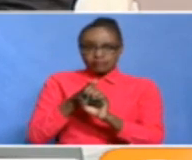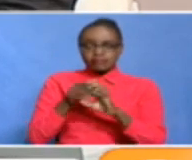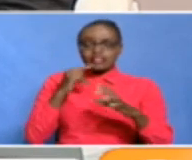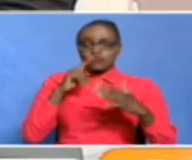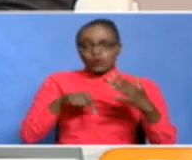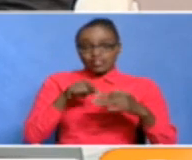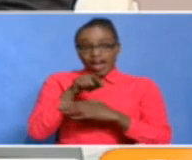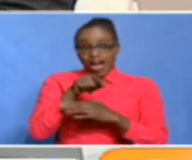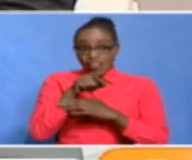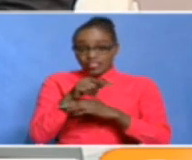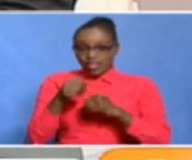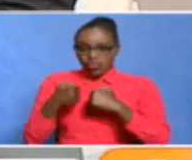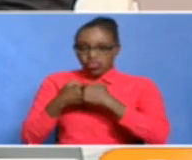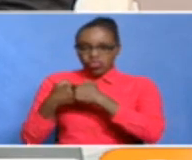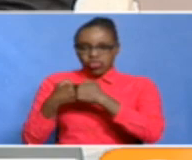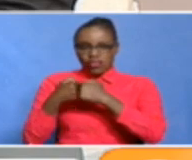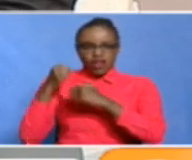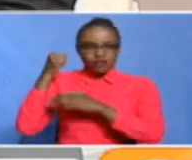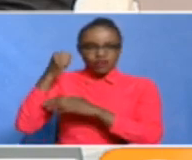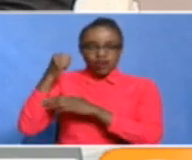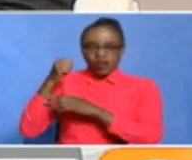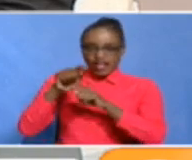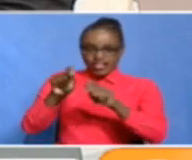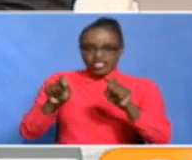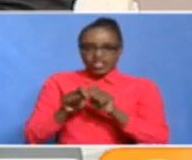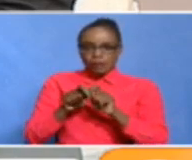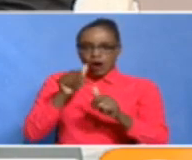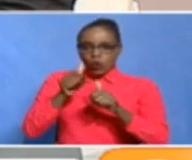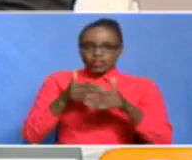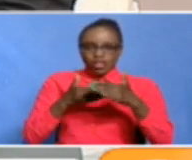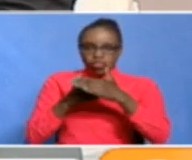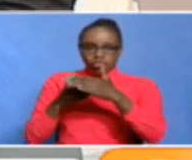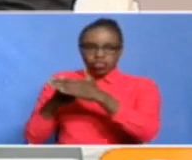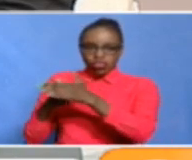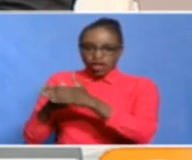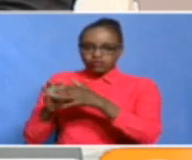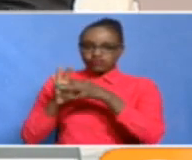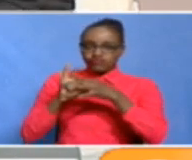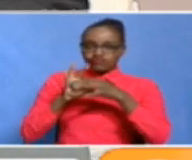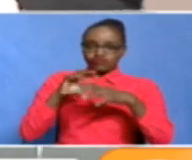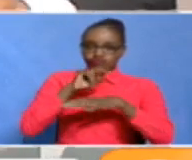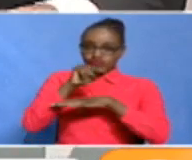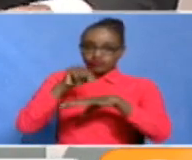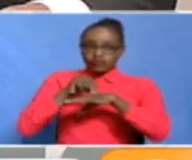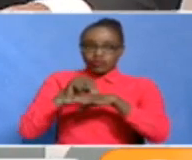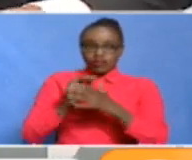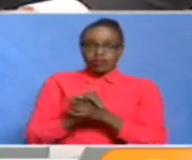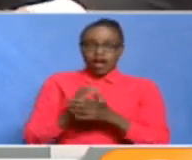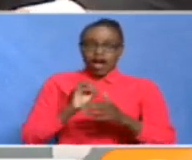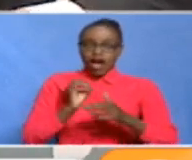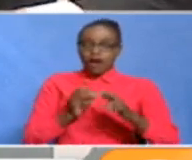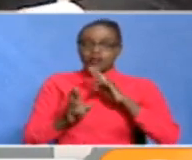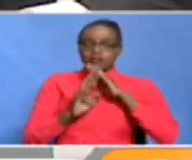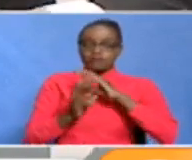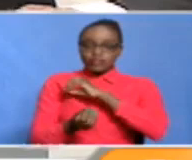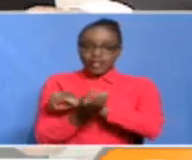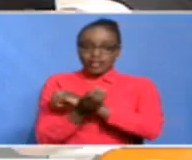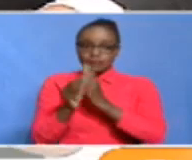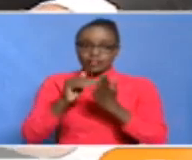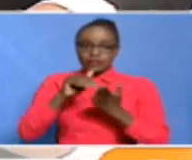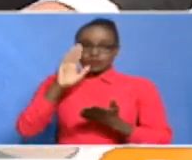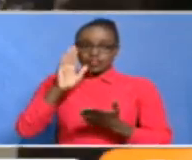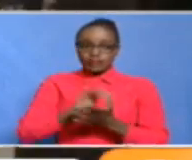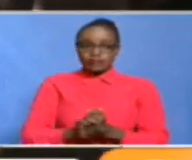ndio tiba ya migogoro ya kisiasa na kikabila inayolemeza utangamano wa kitaifa. Na Francis Gashuri anatupasha zaidi.